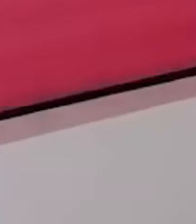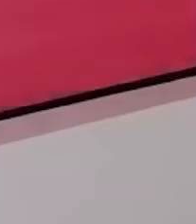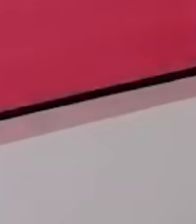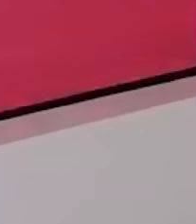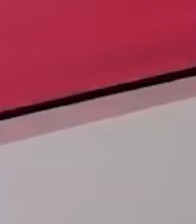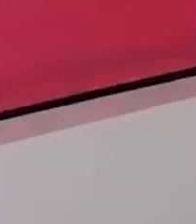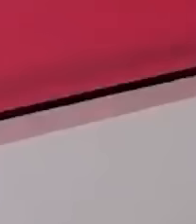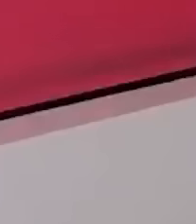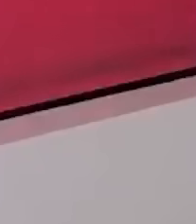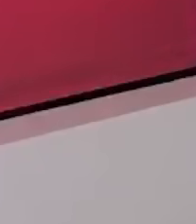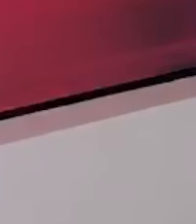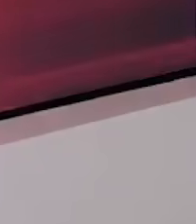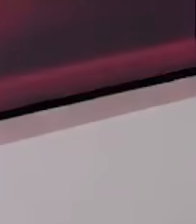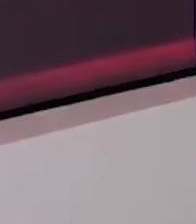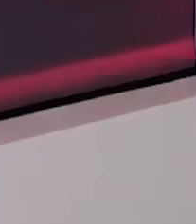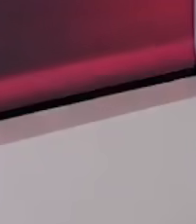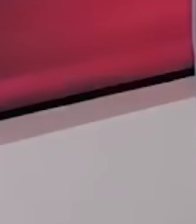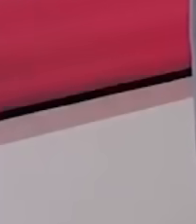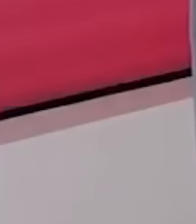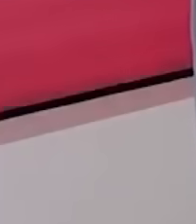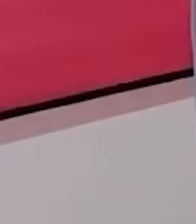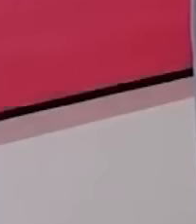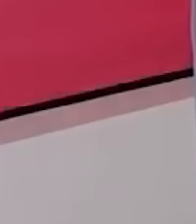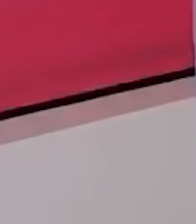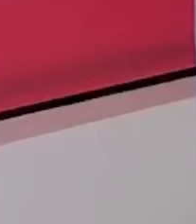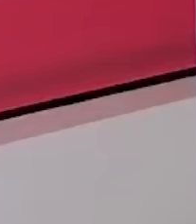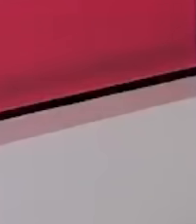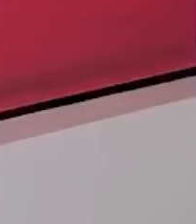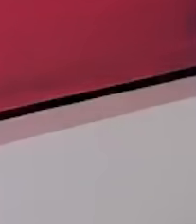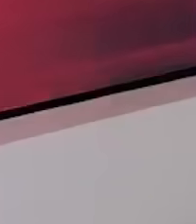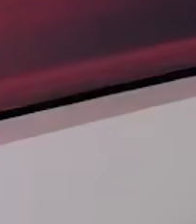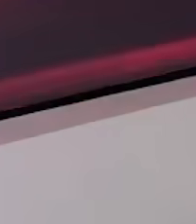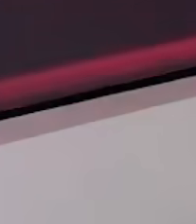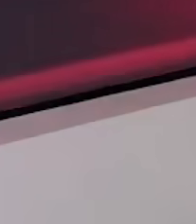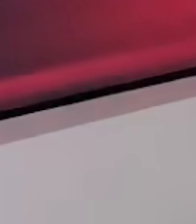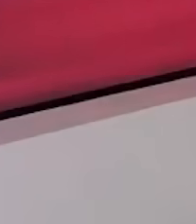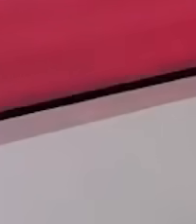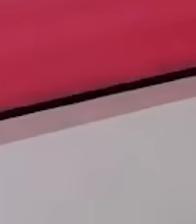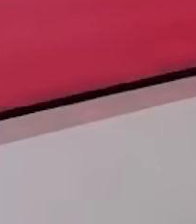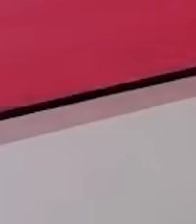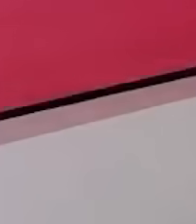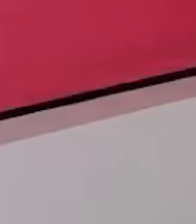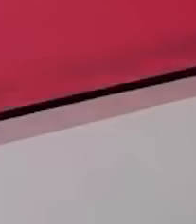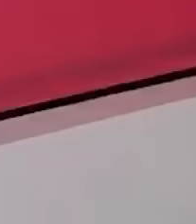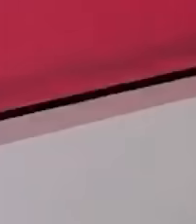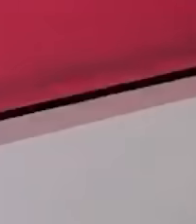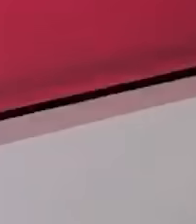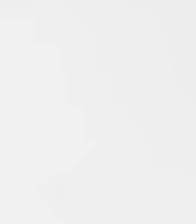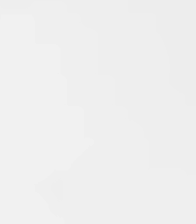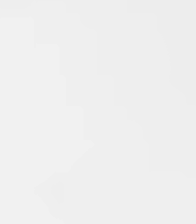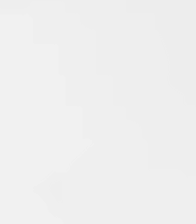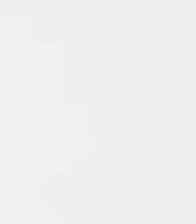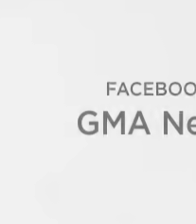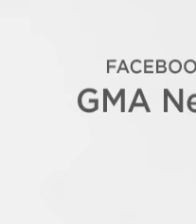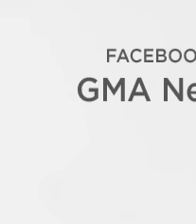abroad, subaybayan nyo kami sa GMA Pinoy TV at sa www.gmanews.tv.